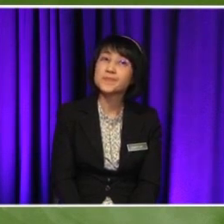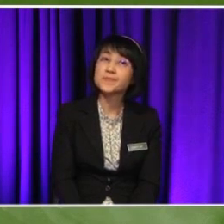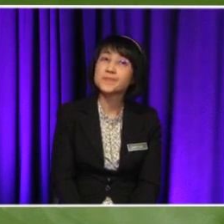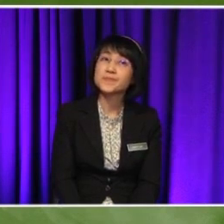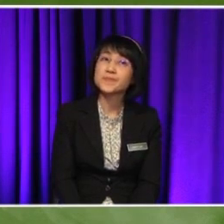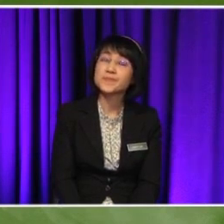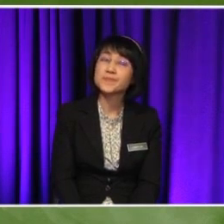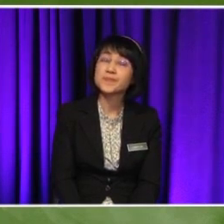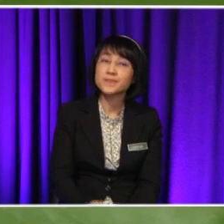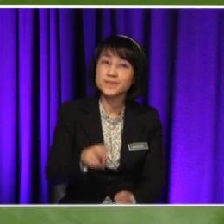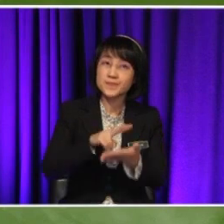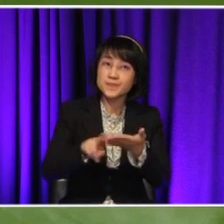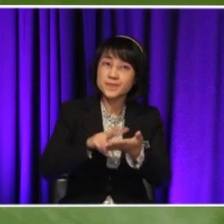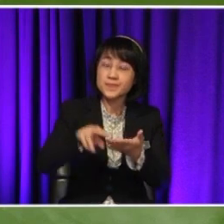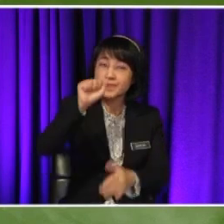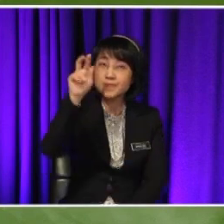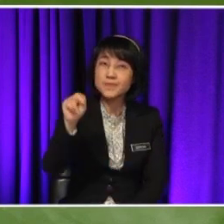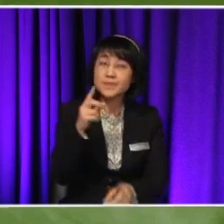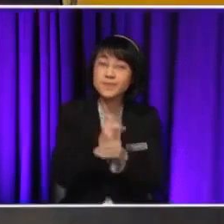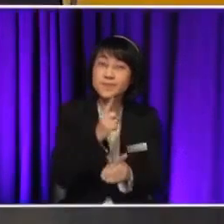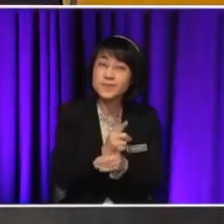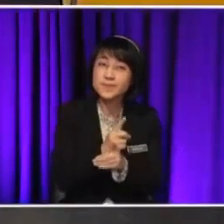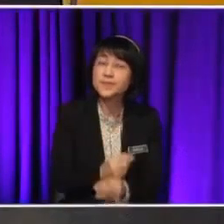Pereka bentuk landscape. Okey.